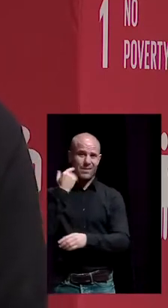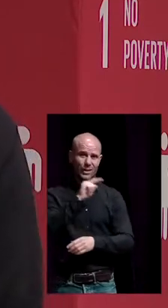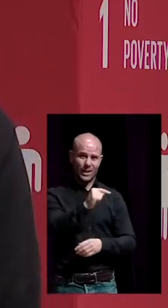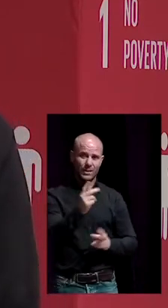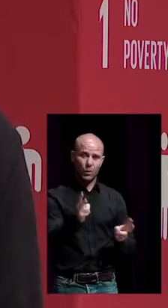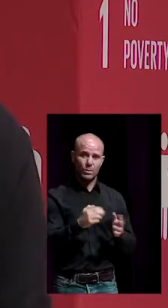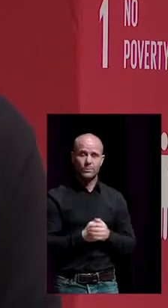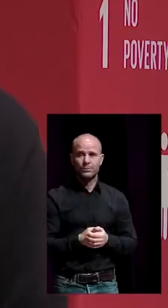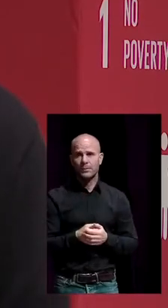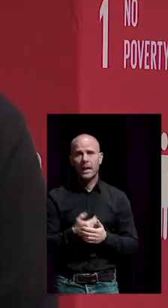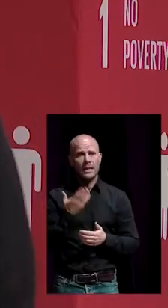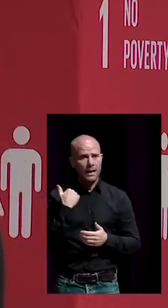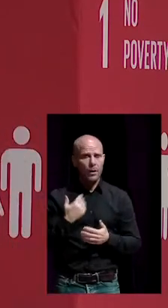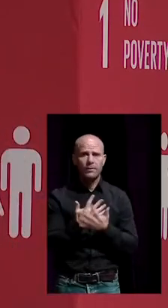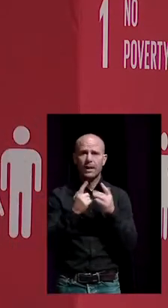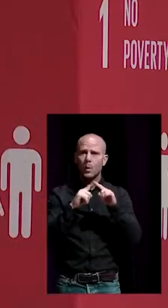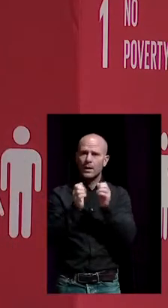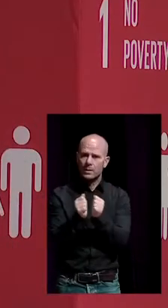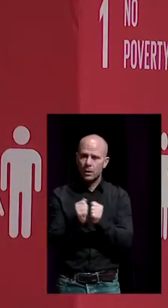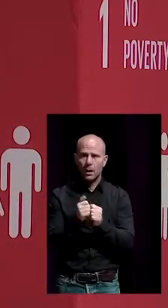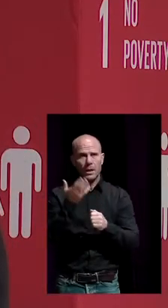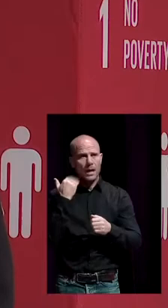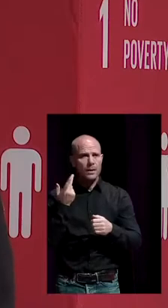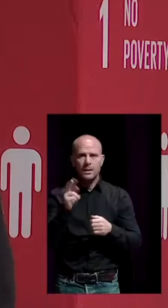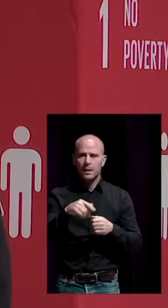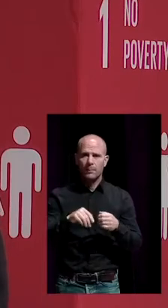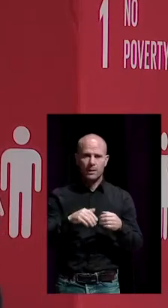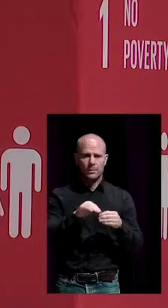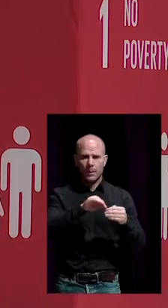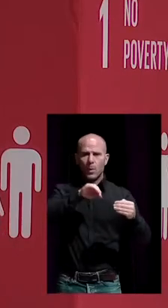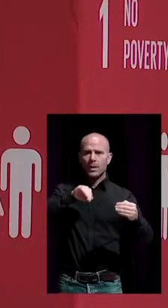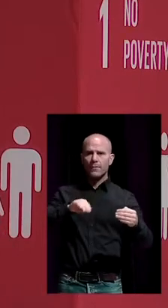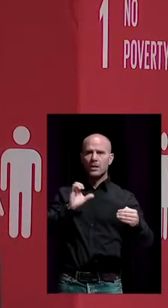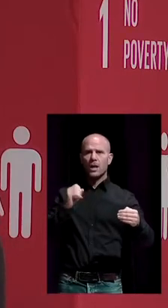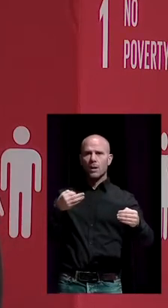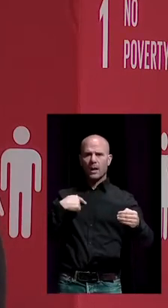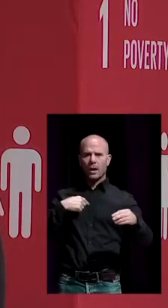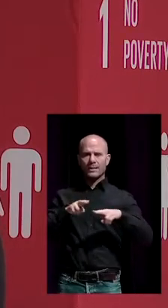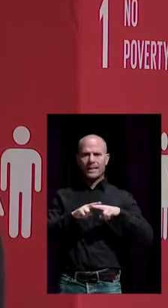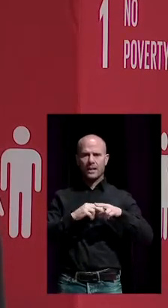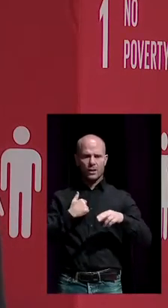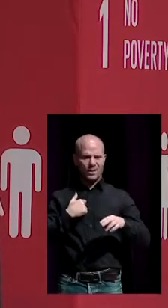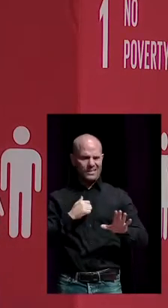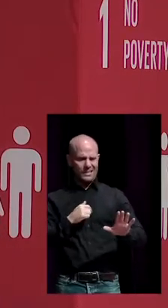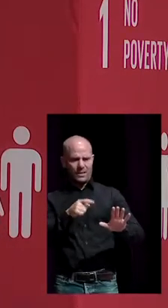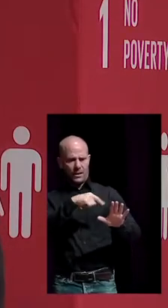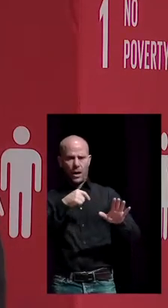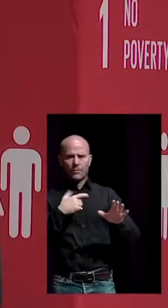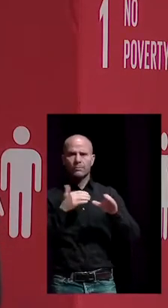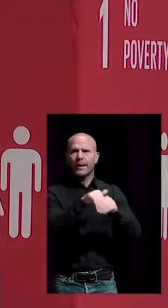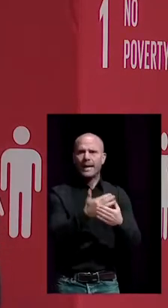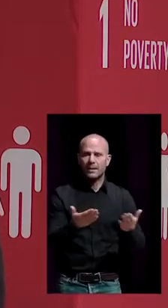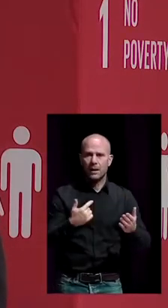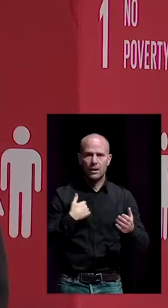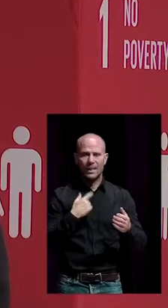handla om flera saker. Det kan handla om utanförskap, att man inte känner att man riktigt får vara med för man kanske inte är